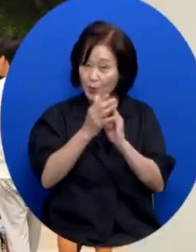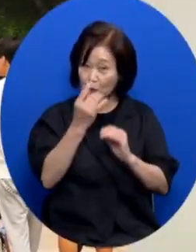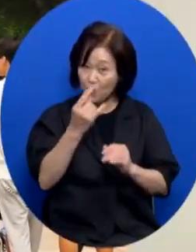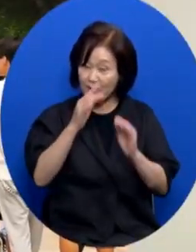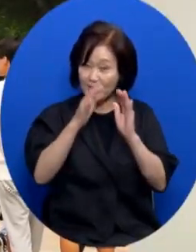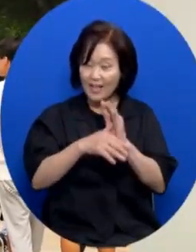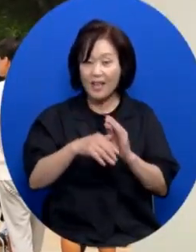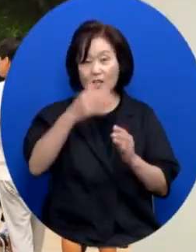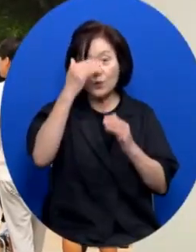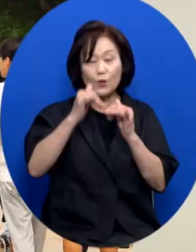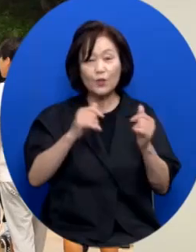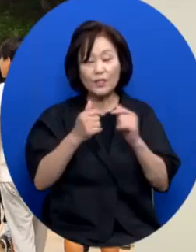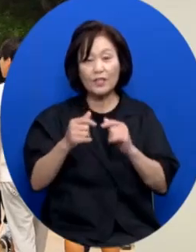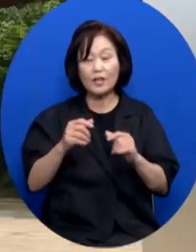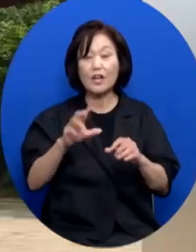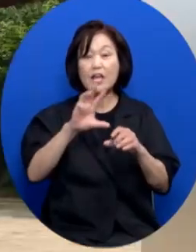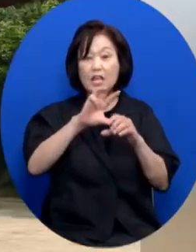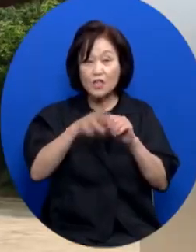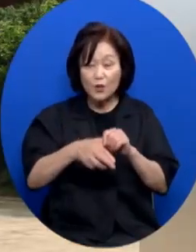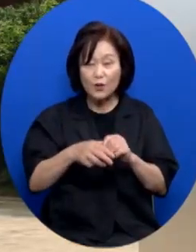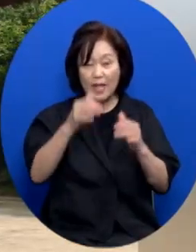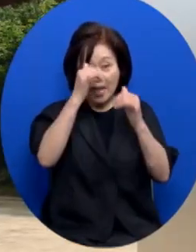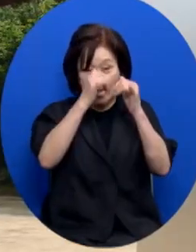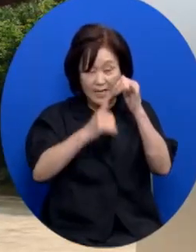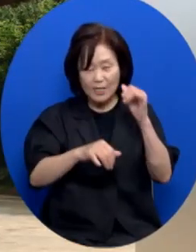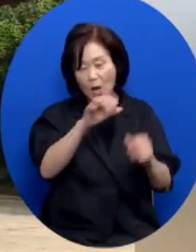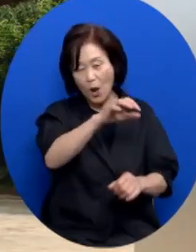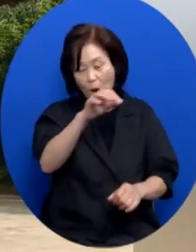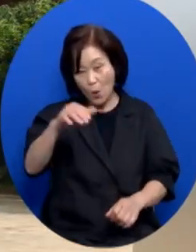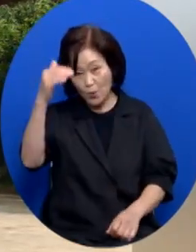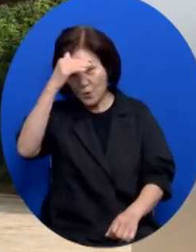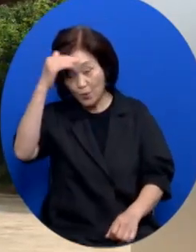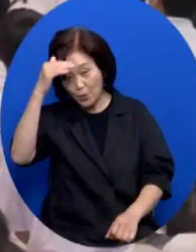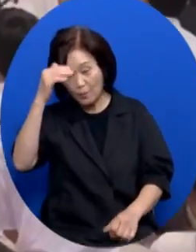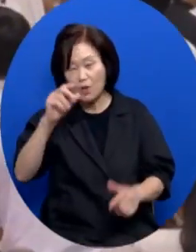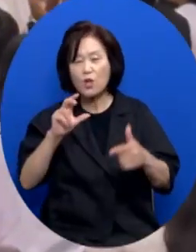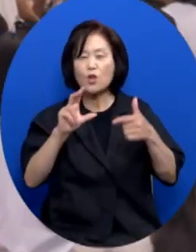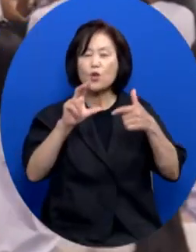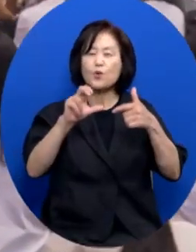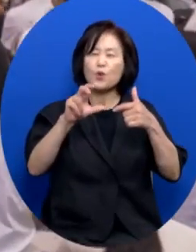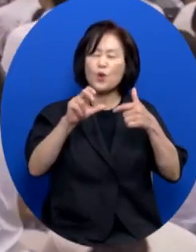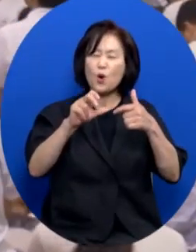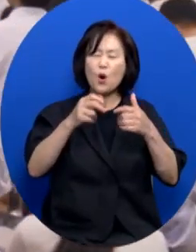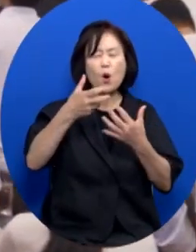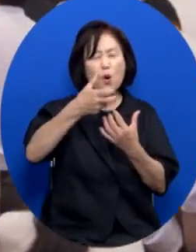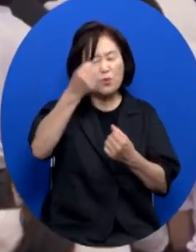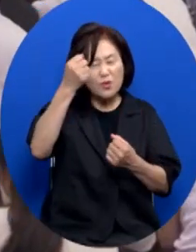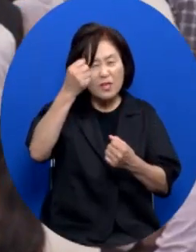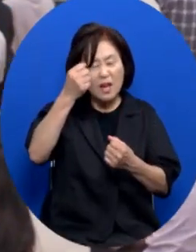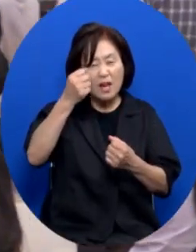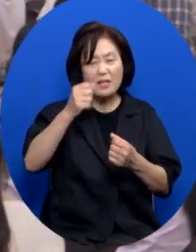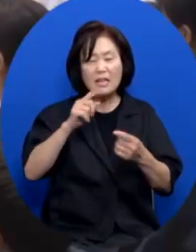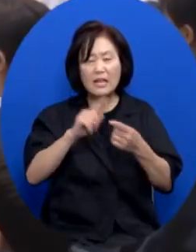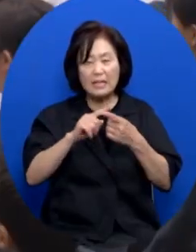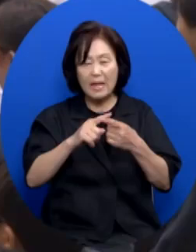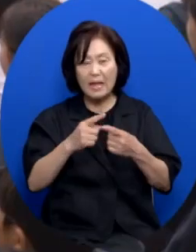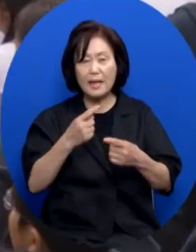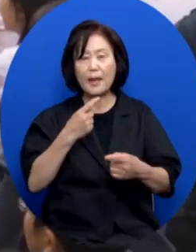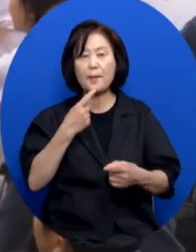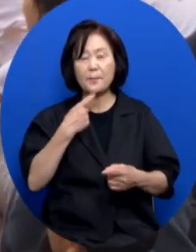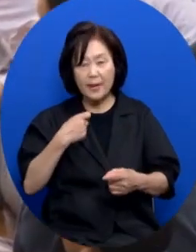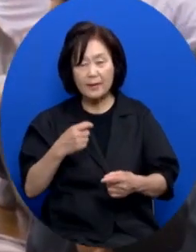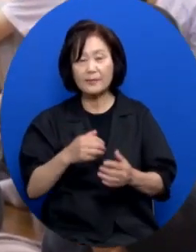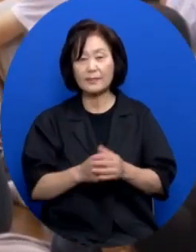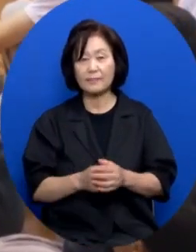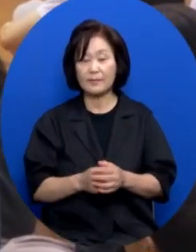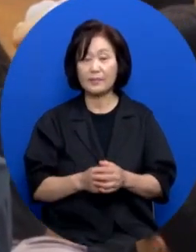청소년들은 철원의 역사적인 장소들을 돌아보며 유교 전쟁의 실상과 분단의 현실을 체험했습니다 수원